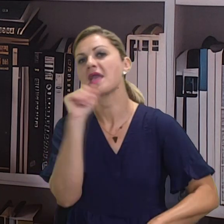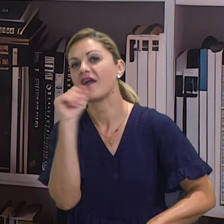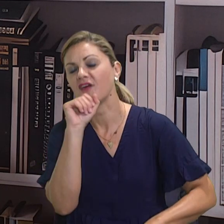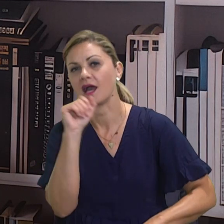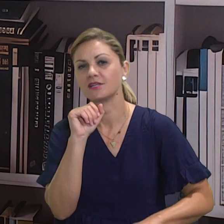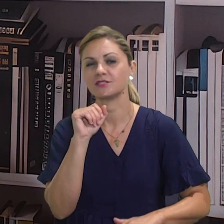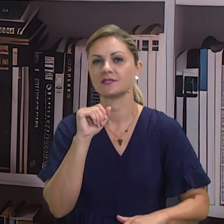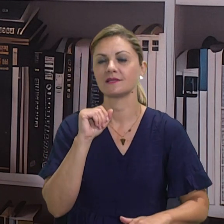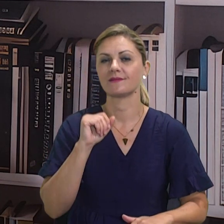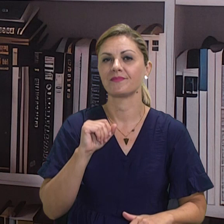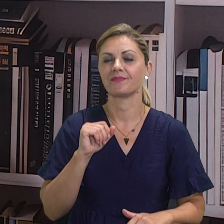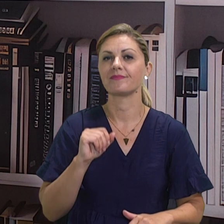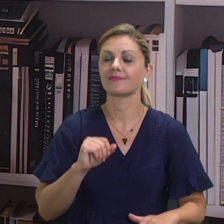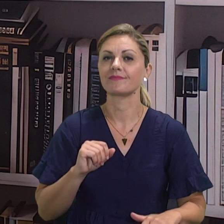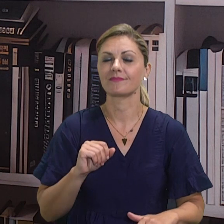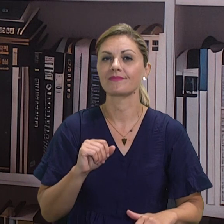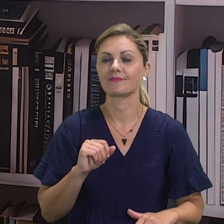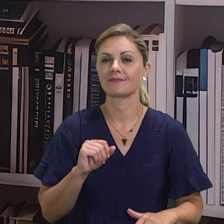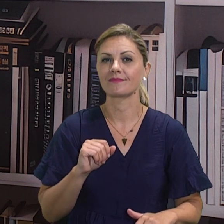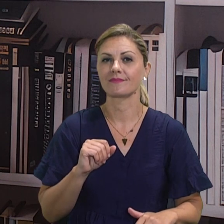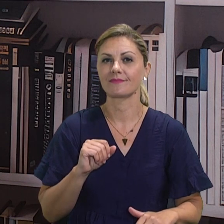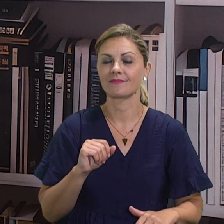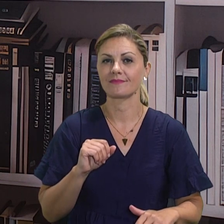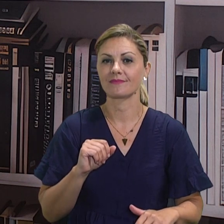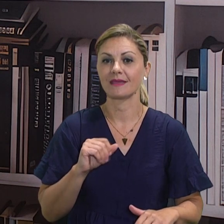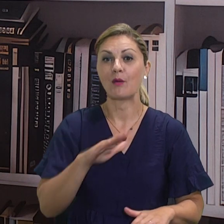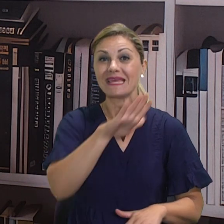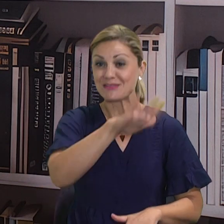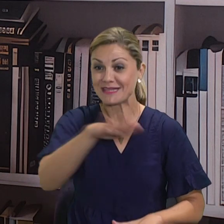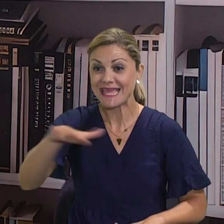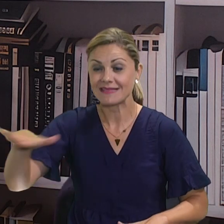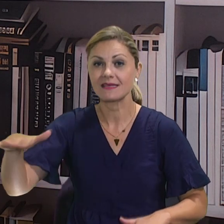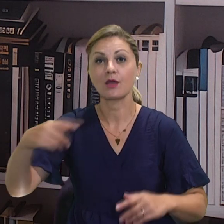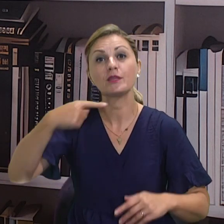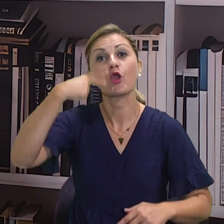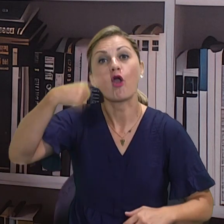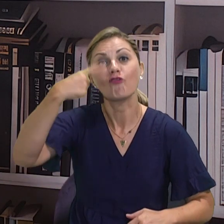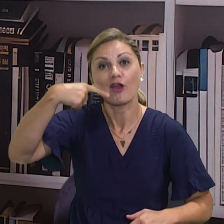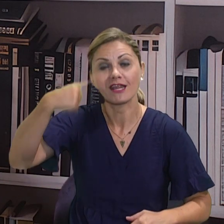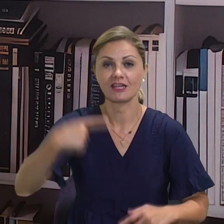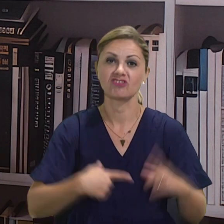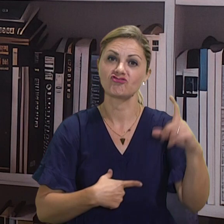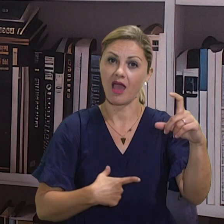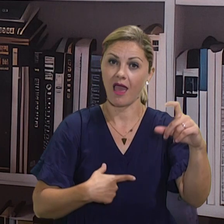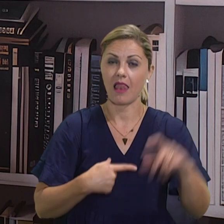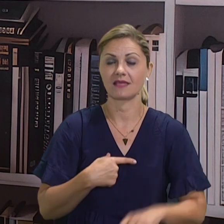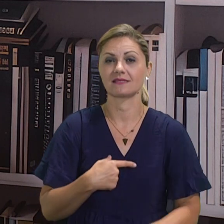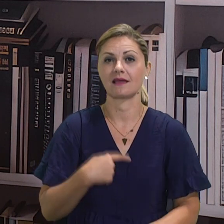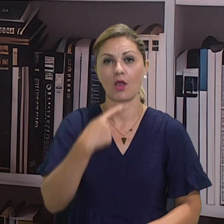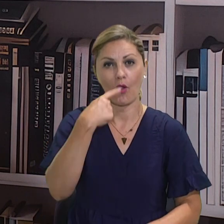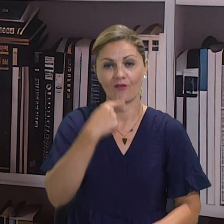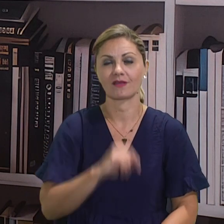pjevača, a na početku obavezno šta je bi da se promovira preko djece, budu djeca, onda djeca